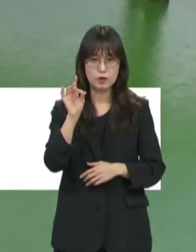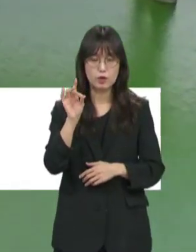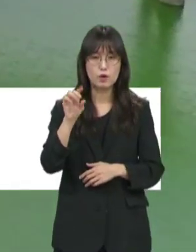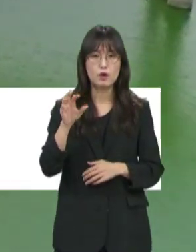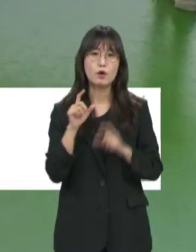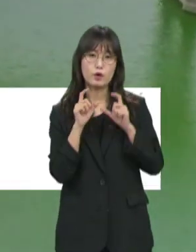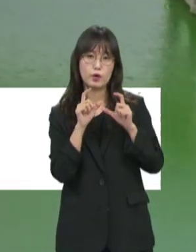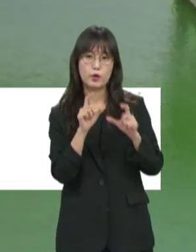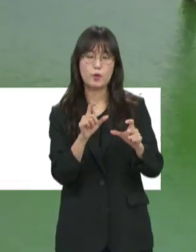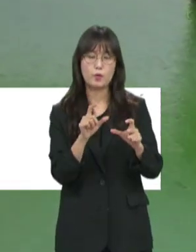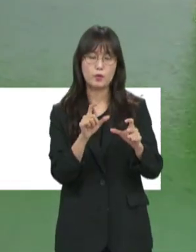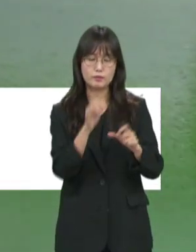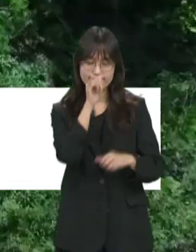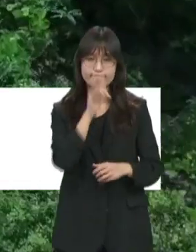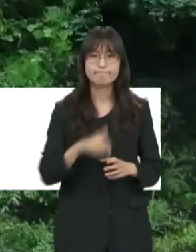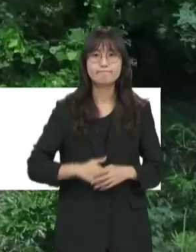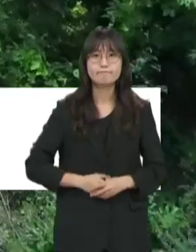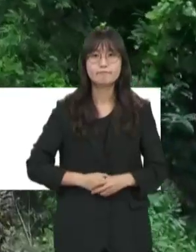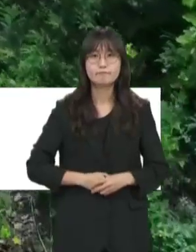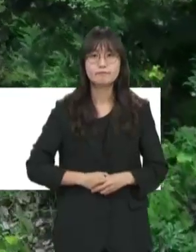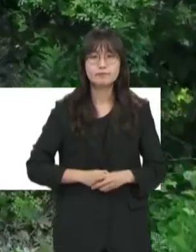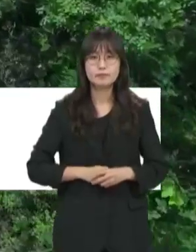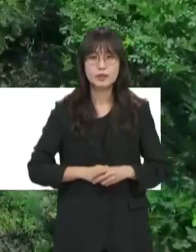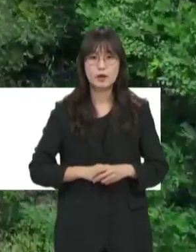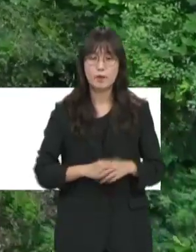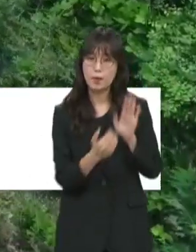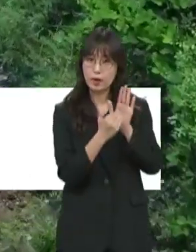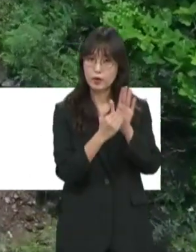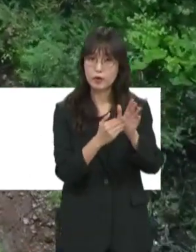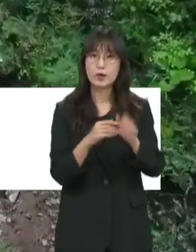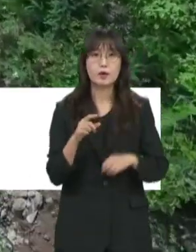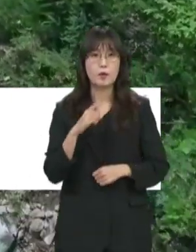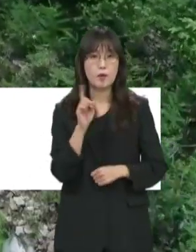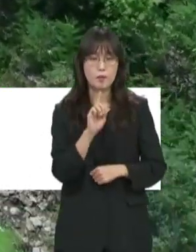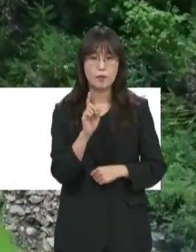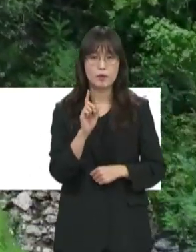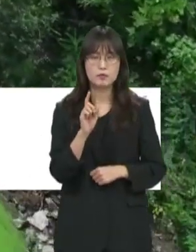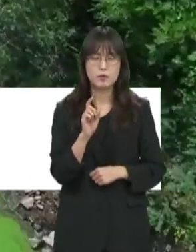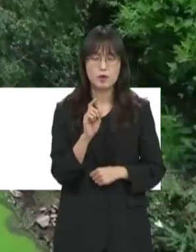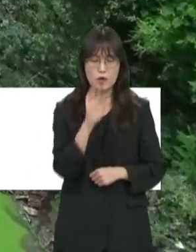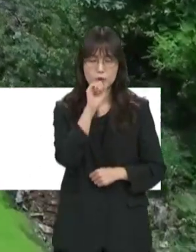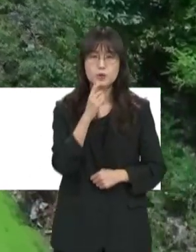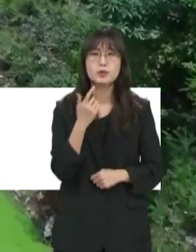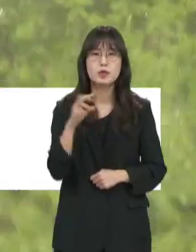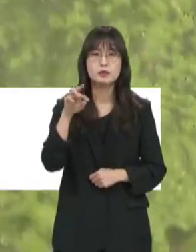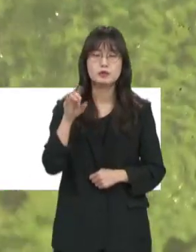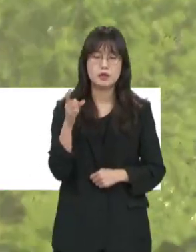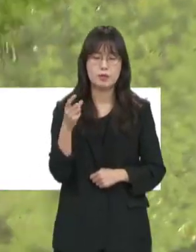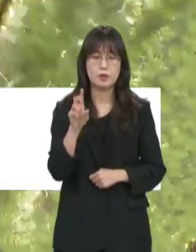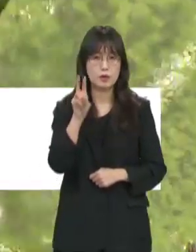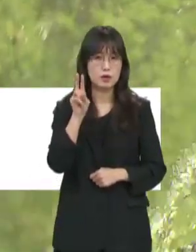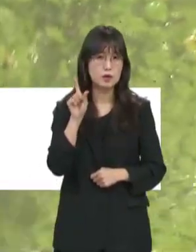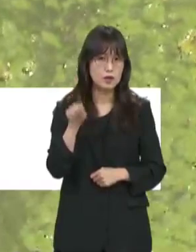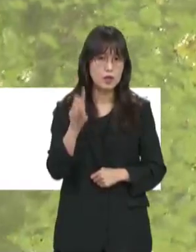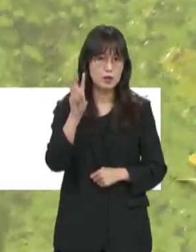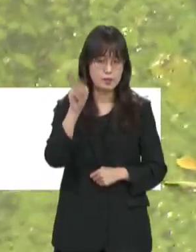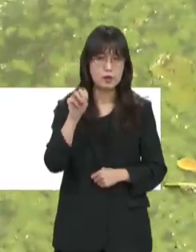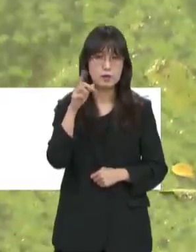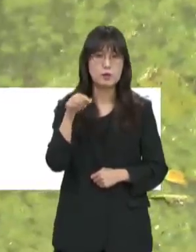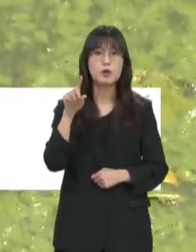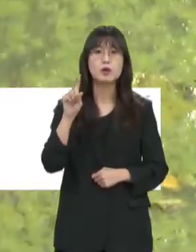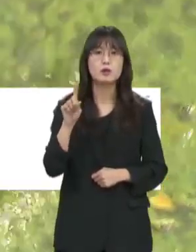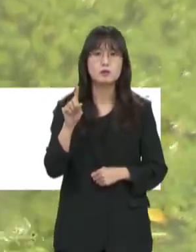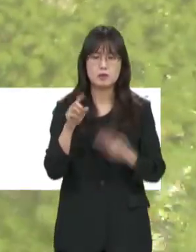단계가 발령됐습니다 조류 경보 경계 단계는 유해 남조류 세포수가 밀미 당 만개를 이주연속